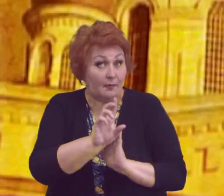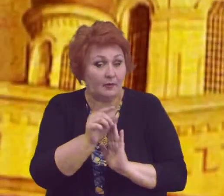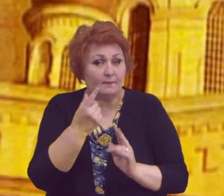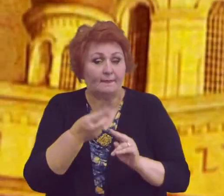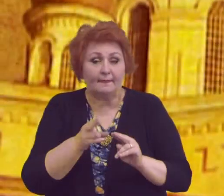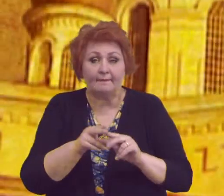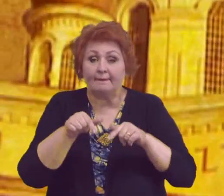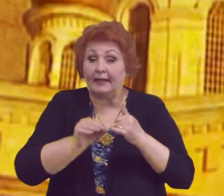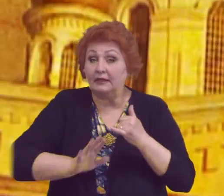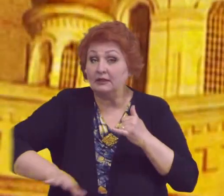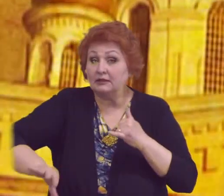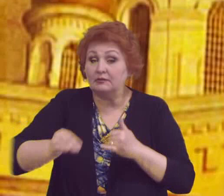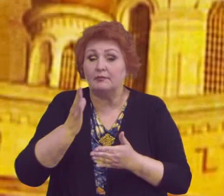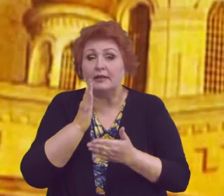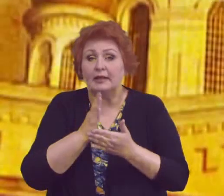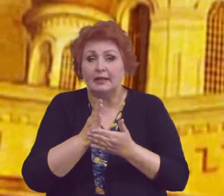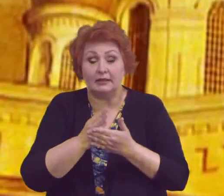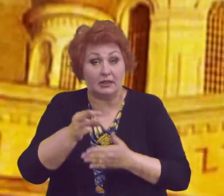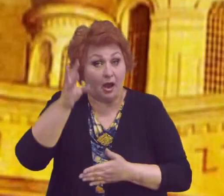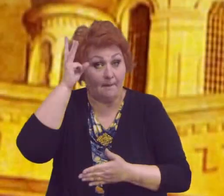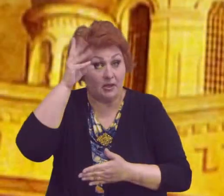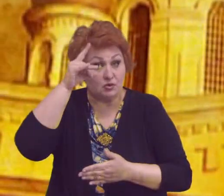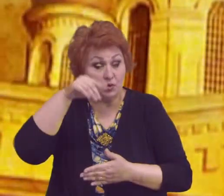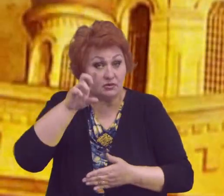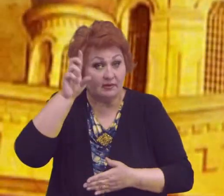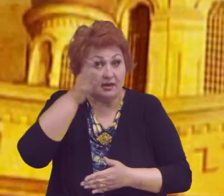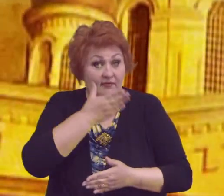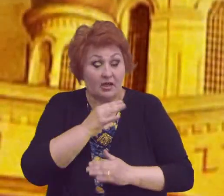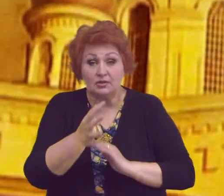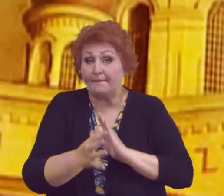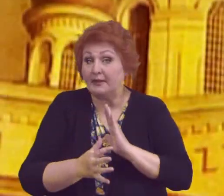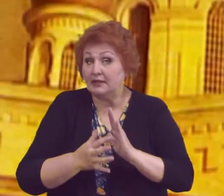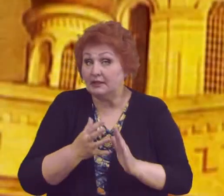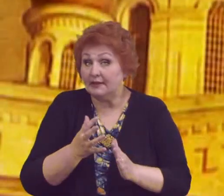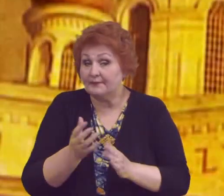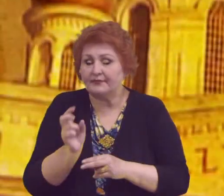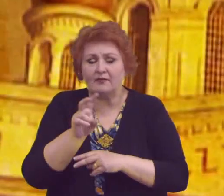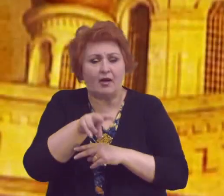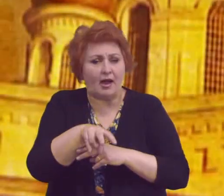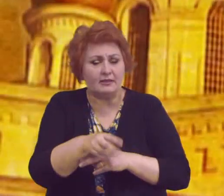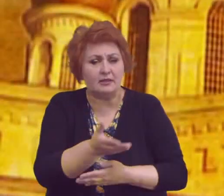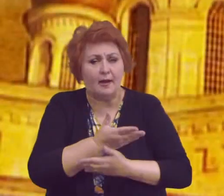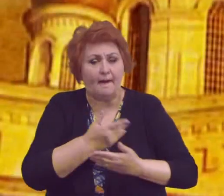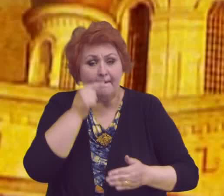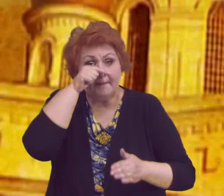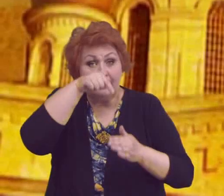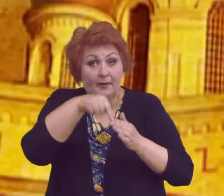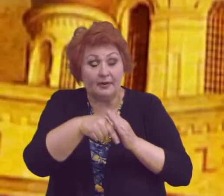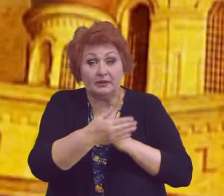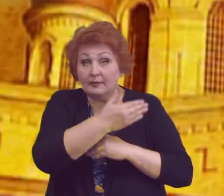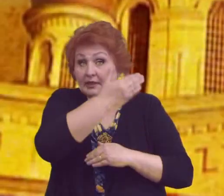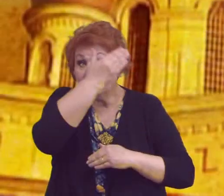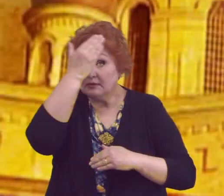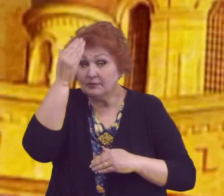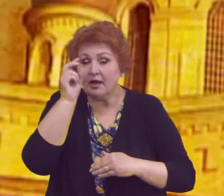ибо Церковь на земле есть посольство Царствия Божия в нашем мире. Входя в нее, мы оказываемся на